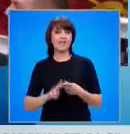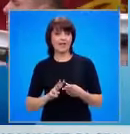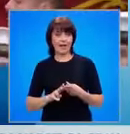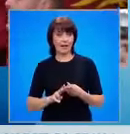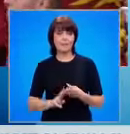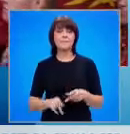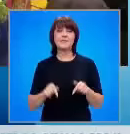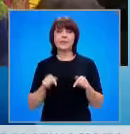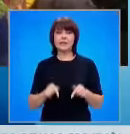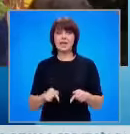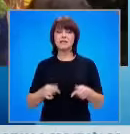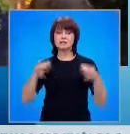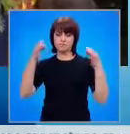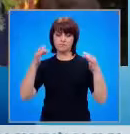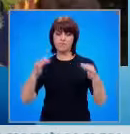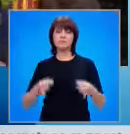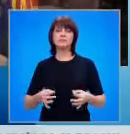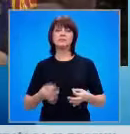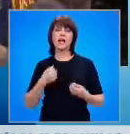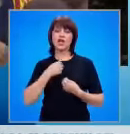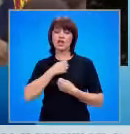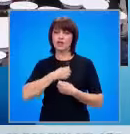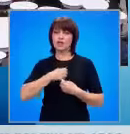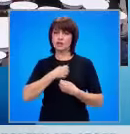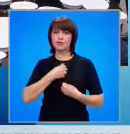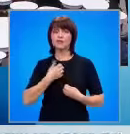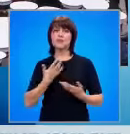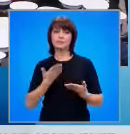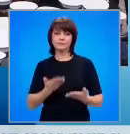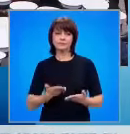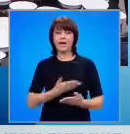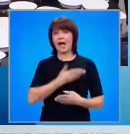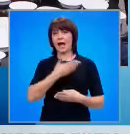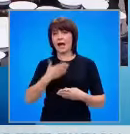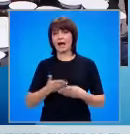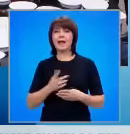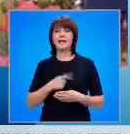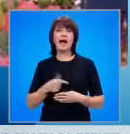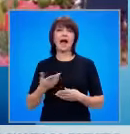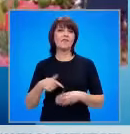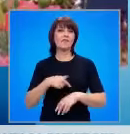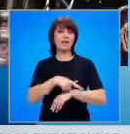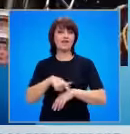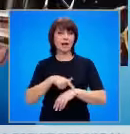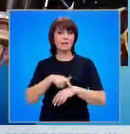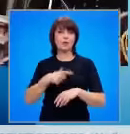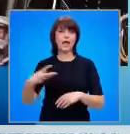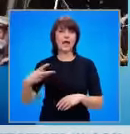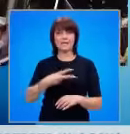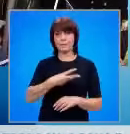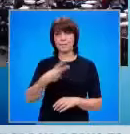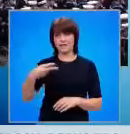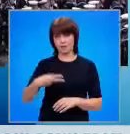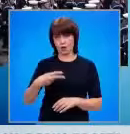днес, тържествено, но и много тъжно и много емоционално беше сложен край на епохата Елизабет II. Момента, който